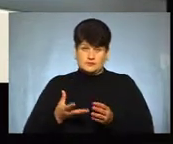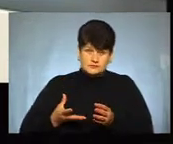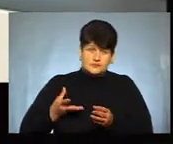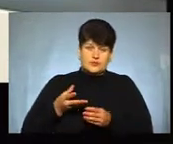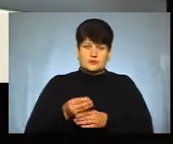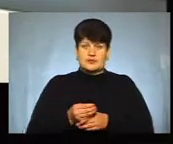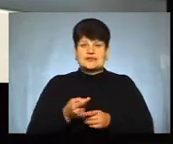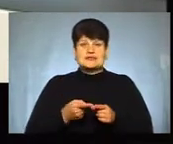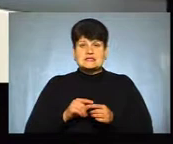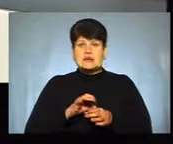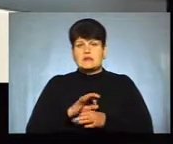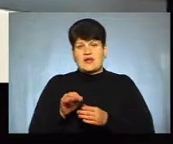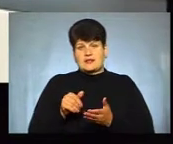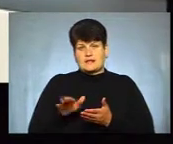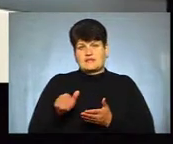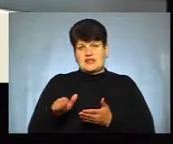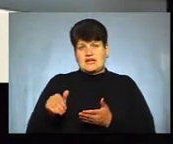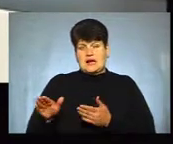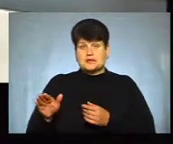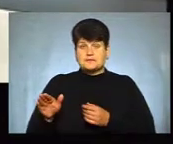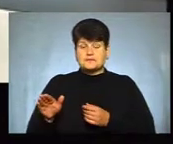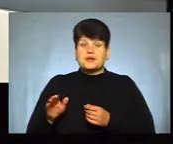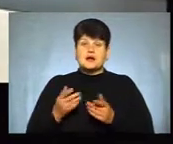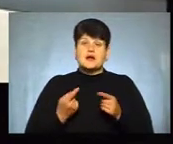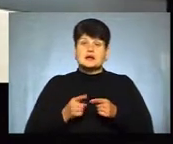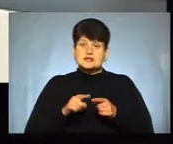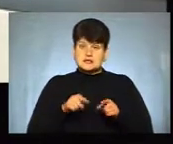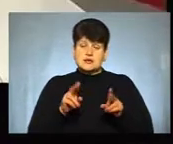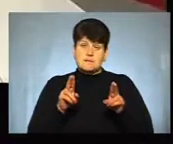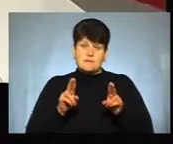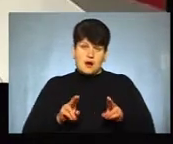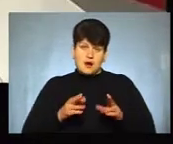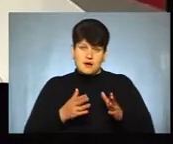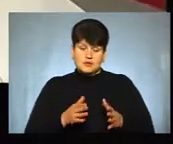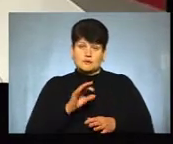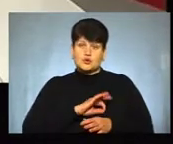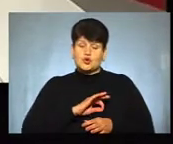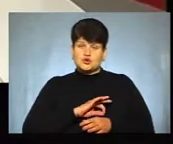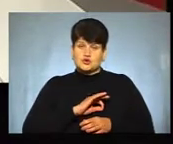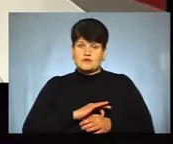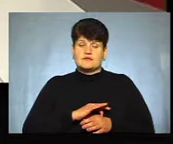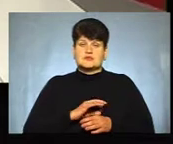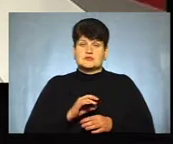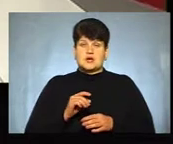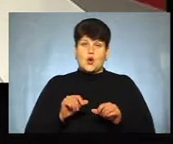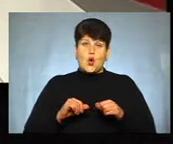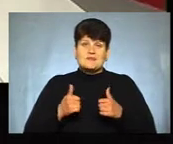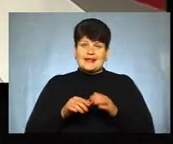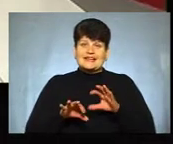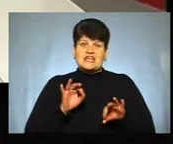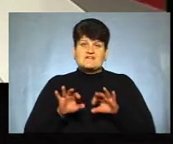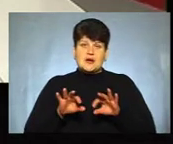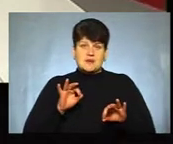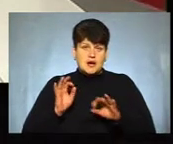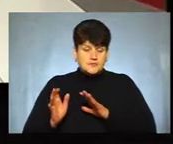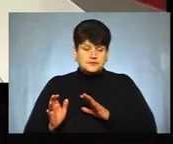суми, ті проекти, на жаль, відхилялися. Попри те, ці правила, лише цими правилами користувався номінаційний комітет, який відбирав проекти, і,